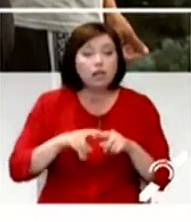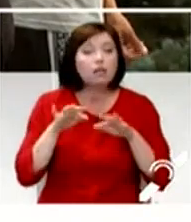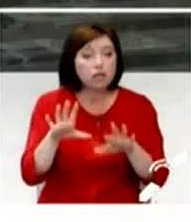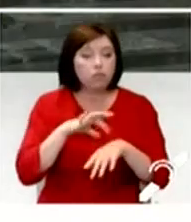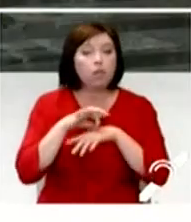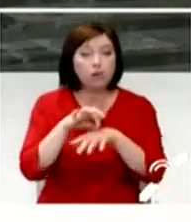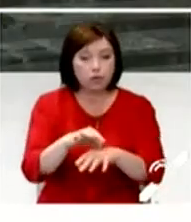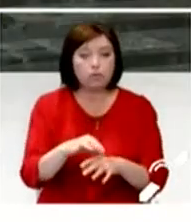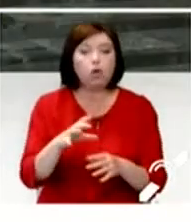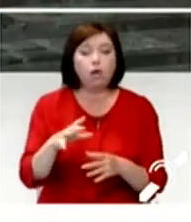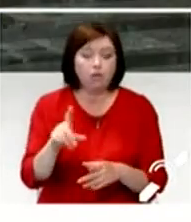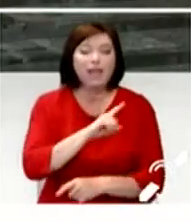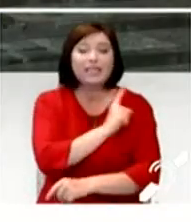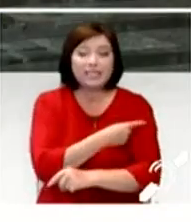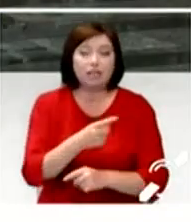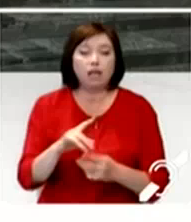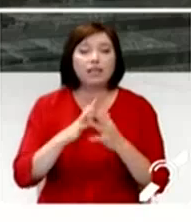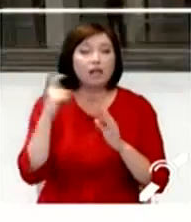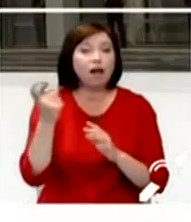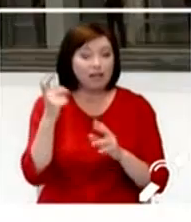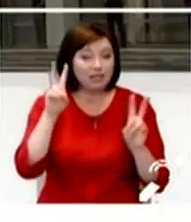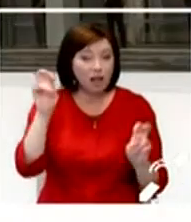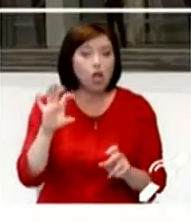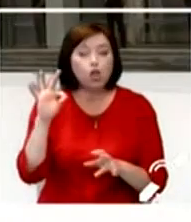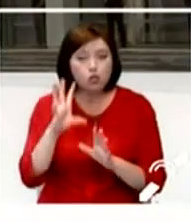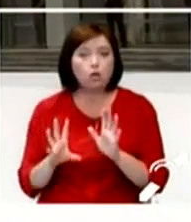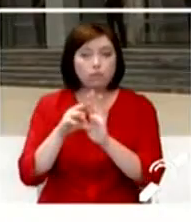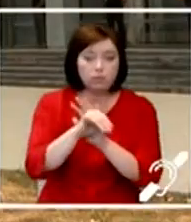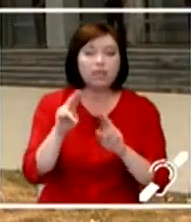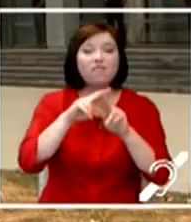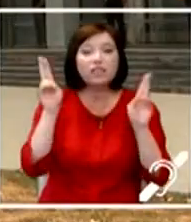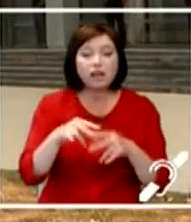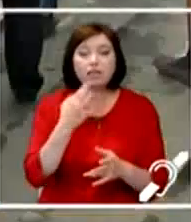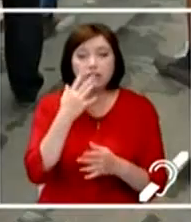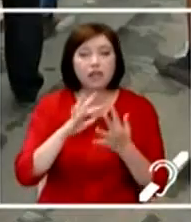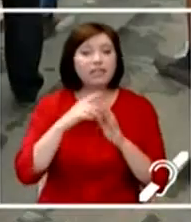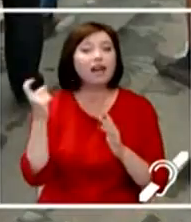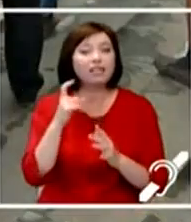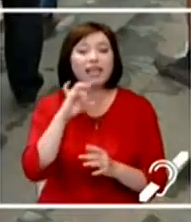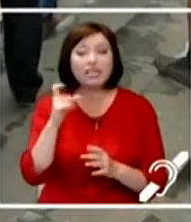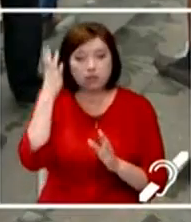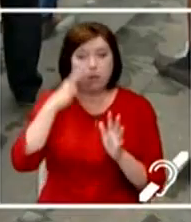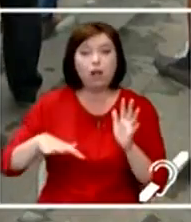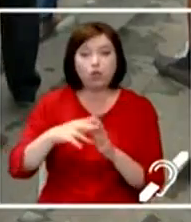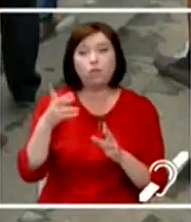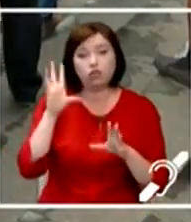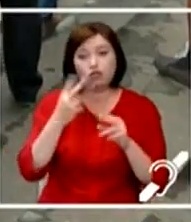fost organizată de Asociația Forța Fermierilor, dar s-au alăturat și membrii Federației Naționale a Fermierilor din Republica Moldova.